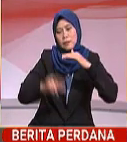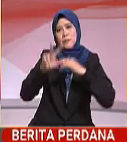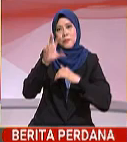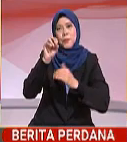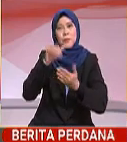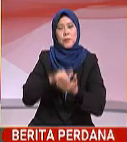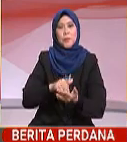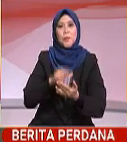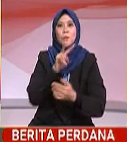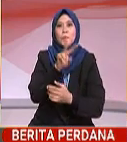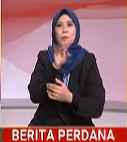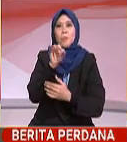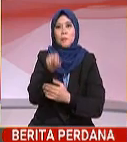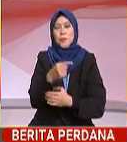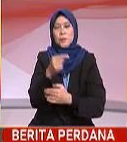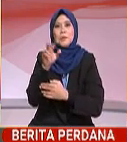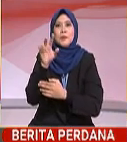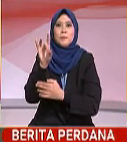iaitu